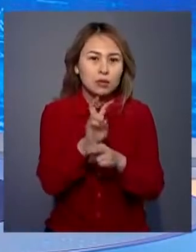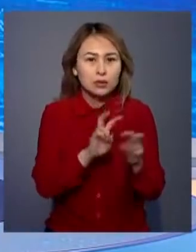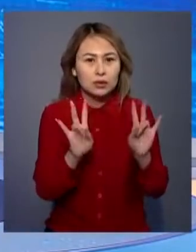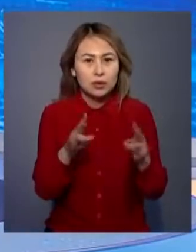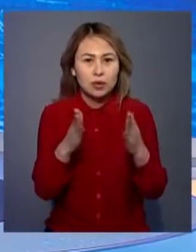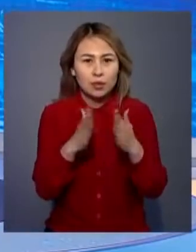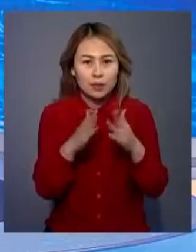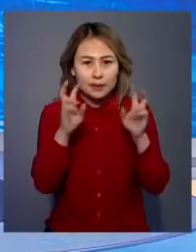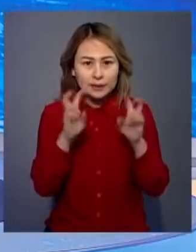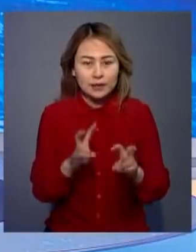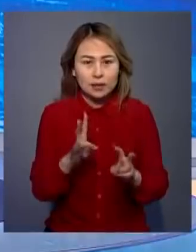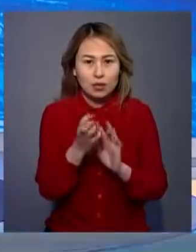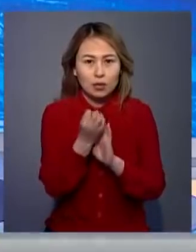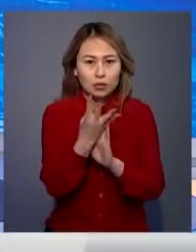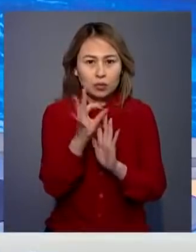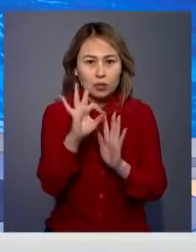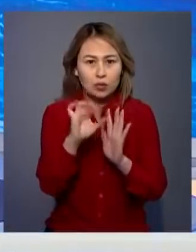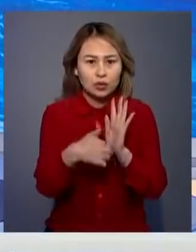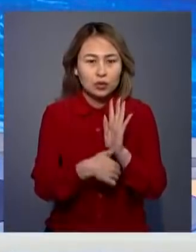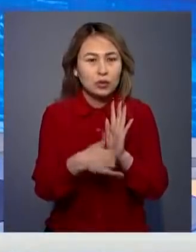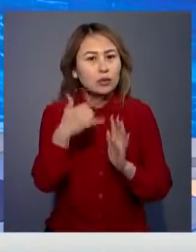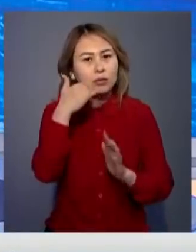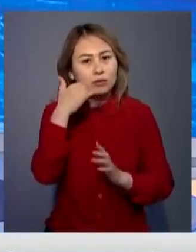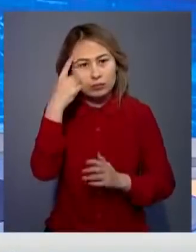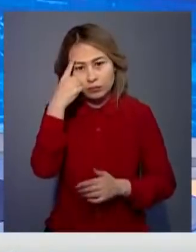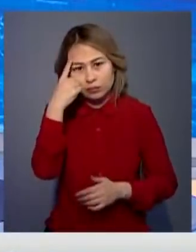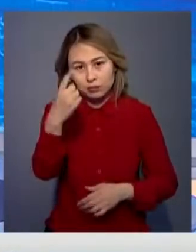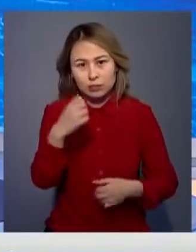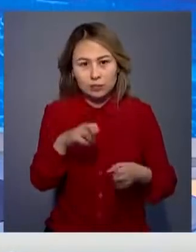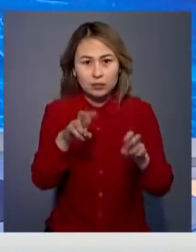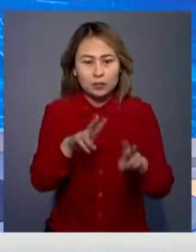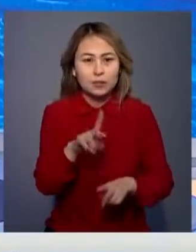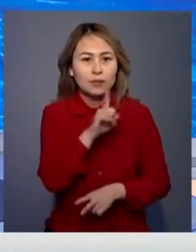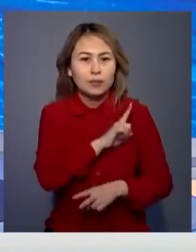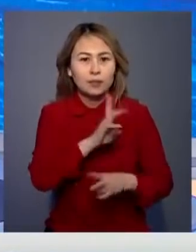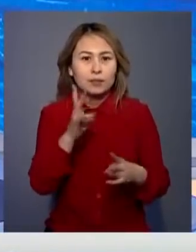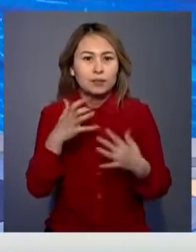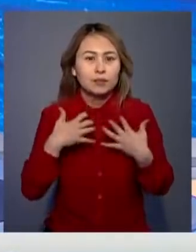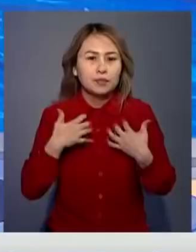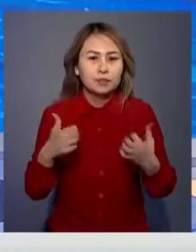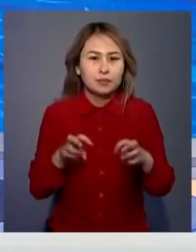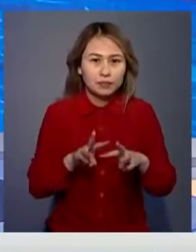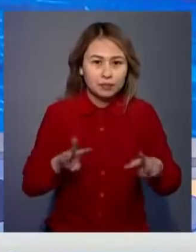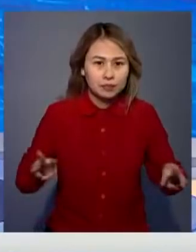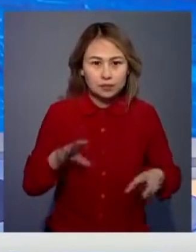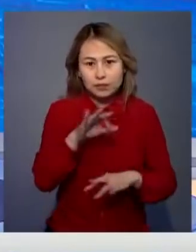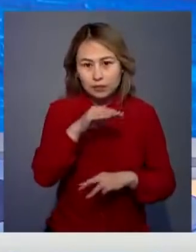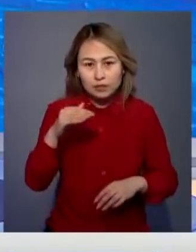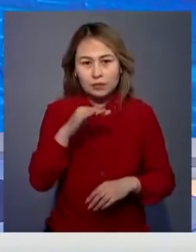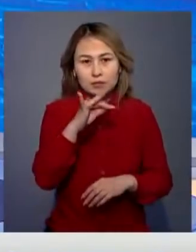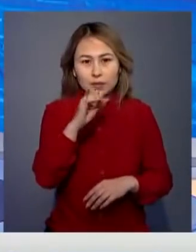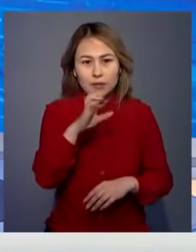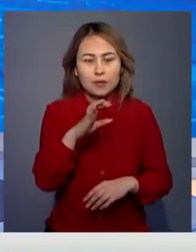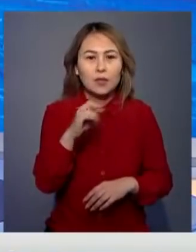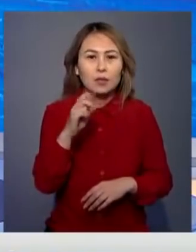Үйде қалу керек. Оның орнына 1406 кол орталығына хабарласып, мамандарды күту керек. Денсаулық сақтау министрлігінің ресми өкілі